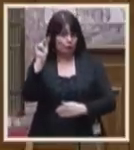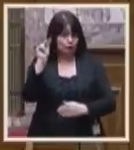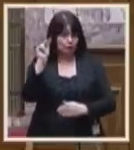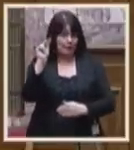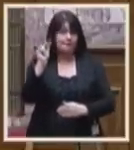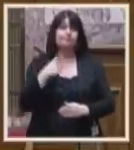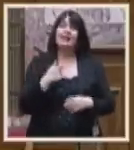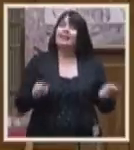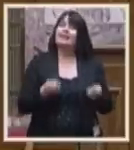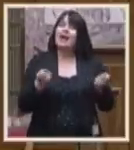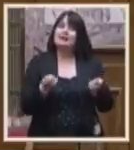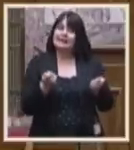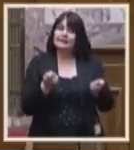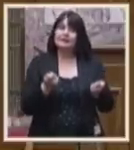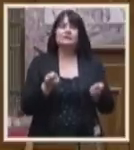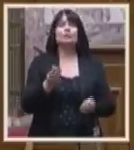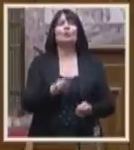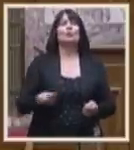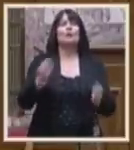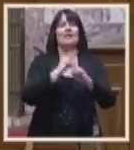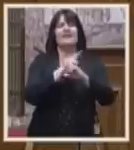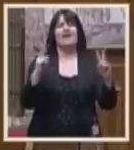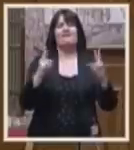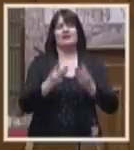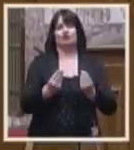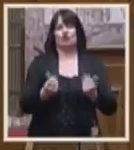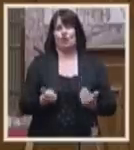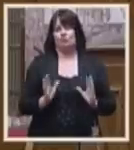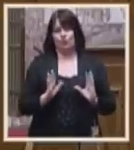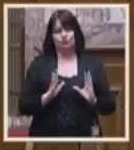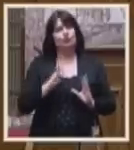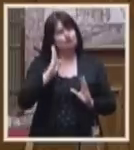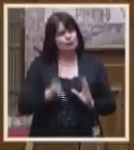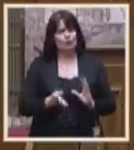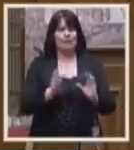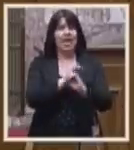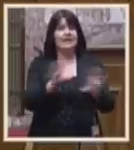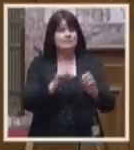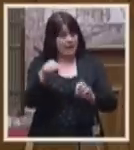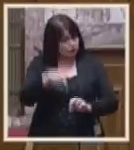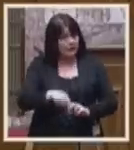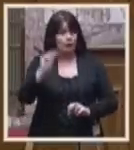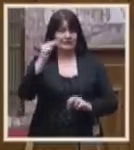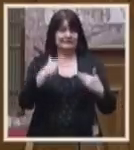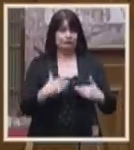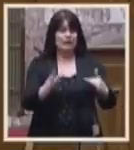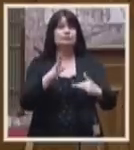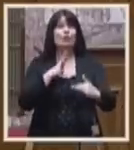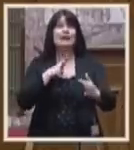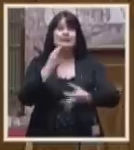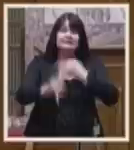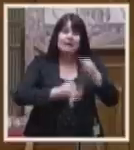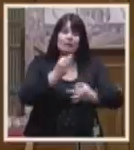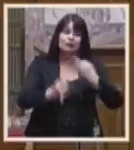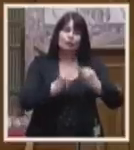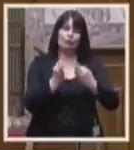θα γίνει με τον πλέον διαφανή τρόπο, με πλήρη ενημέρωση της Βουλής και των Ελλήνων πολιτών,